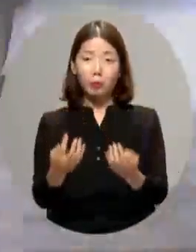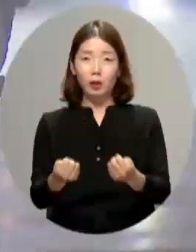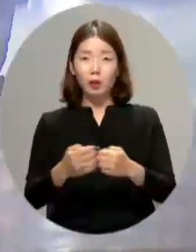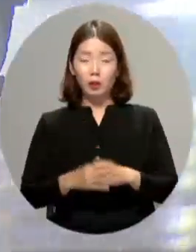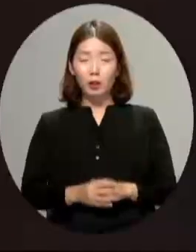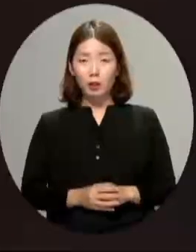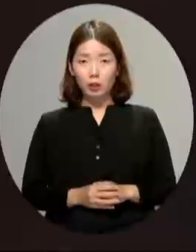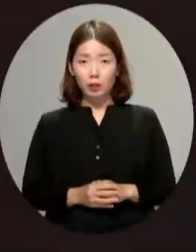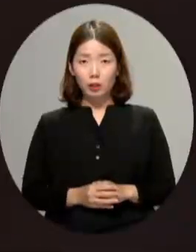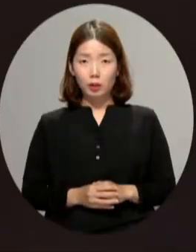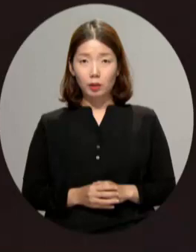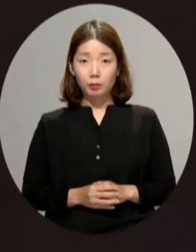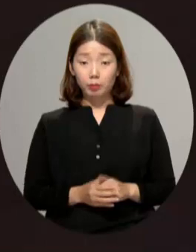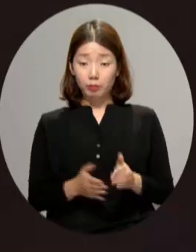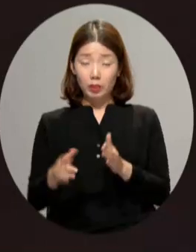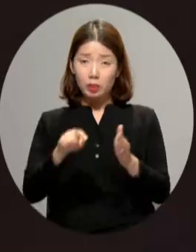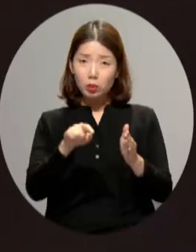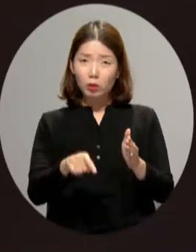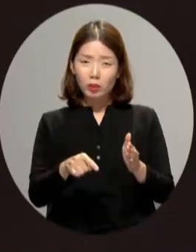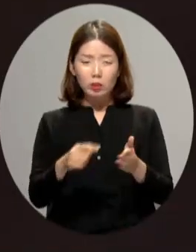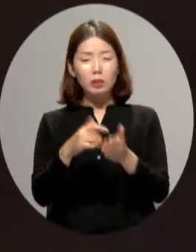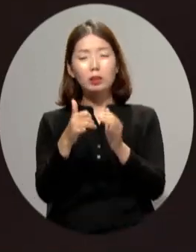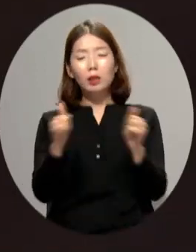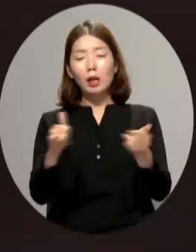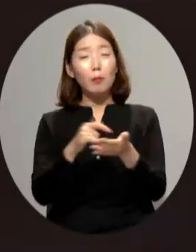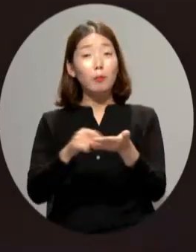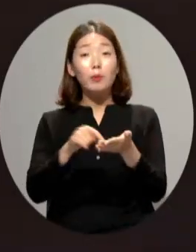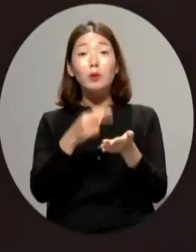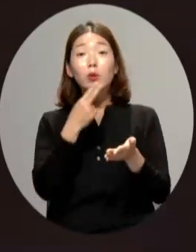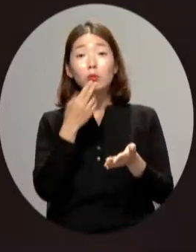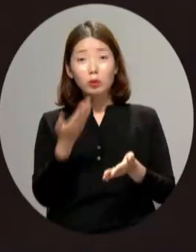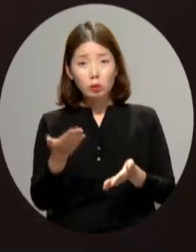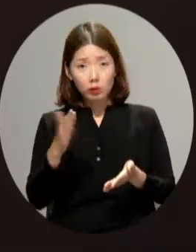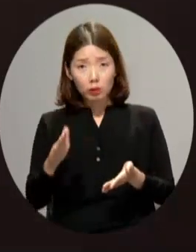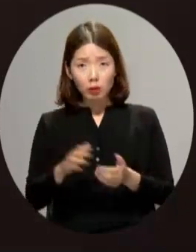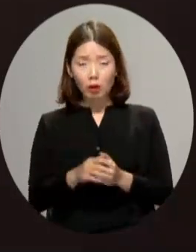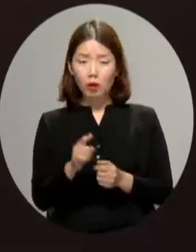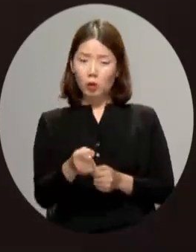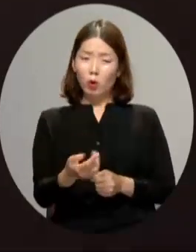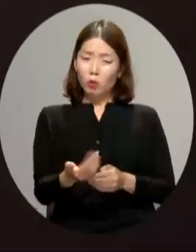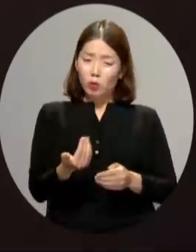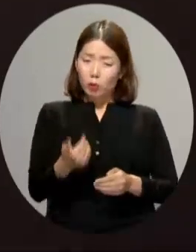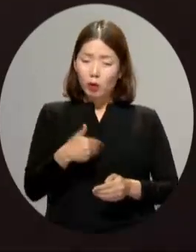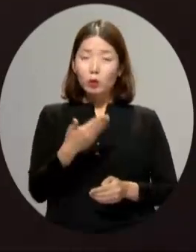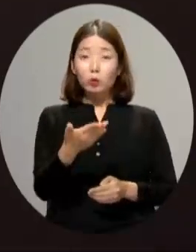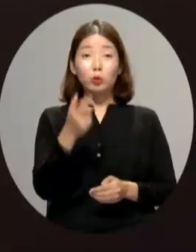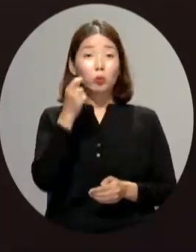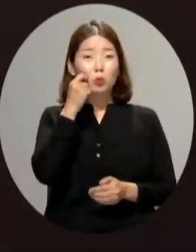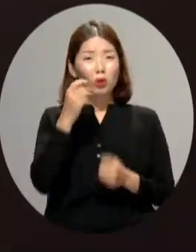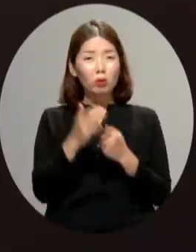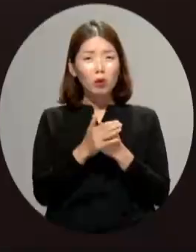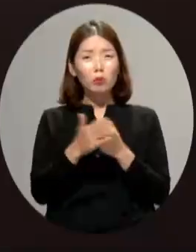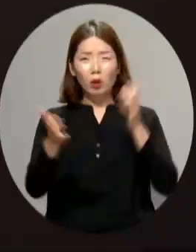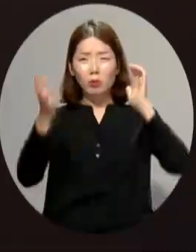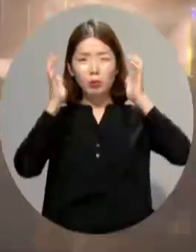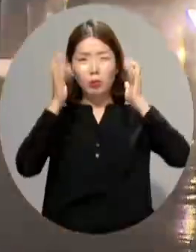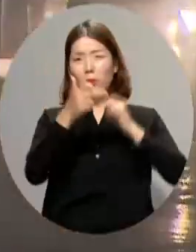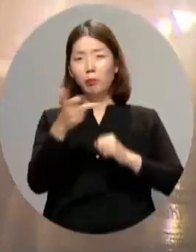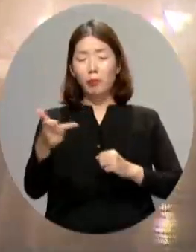내렸습니다. 도내에서는 다행히 인명 피해는 없었지만 기상정보가 제때 통보되지 않아 혼선이